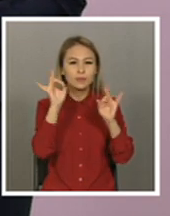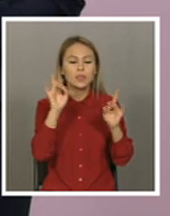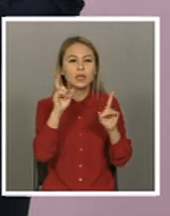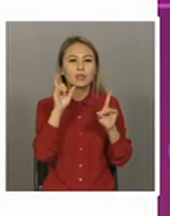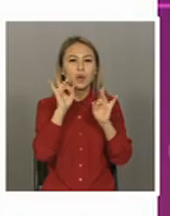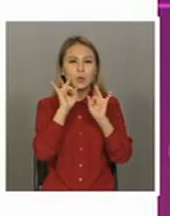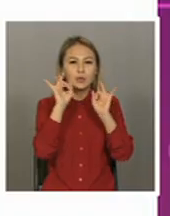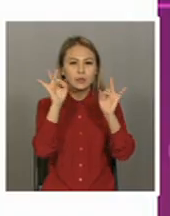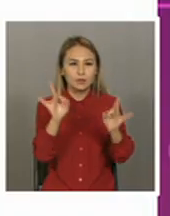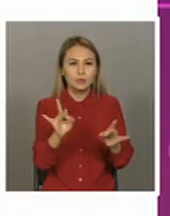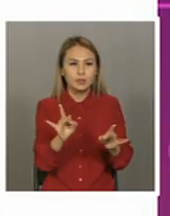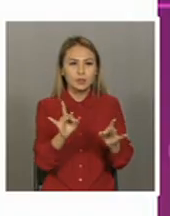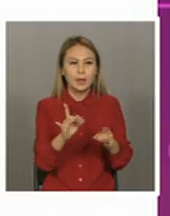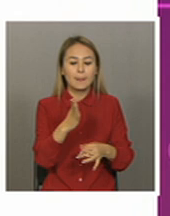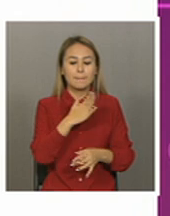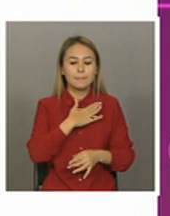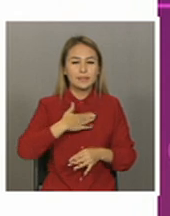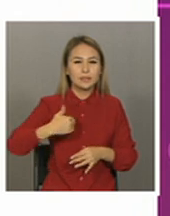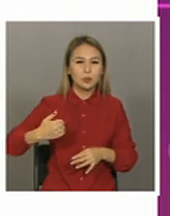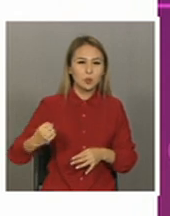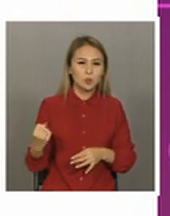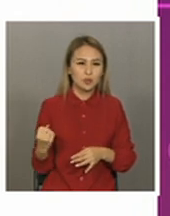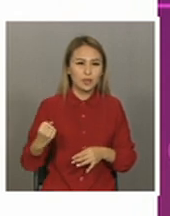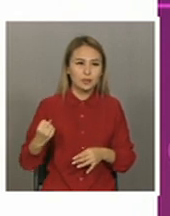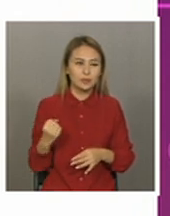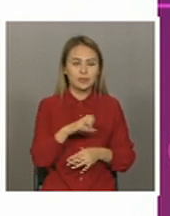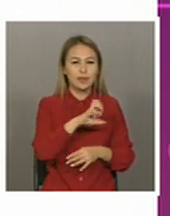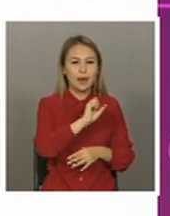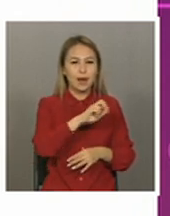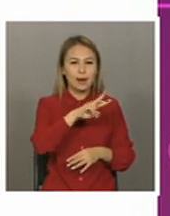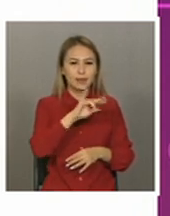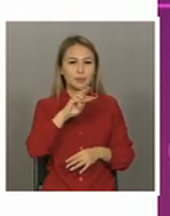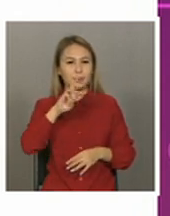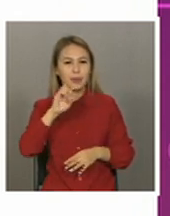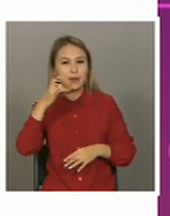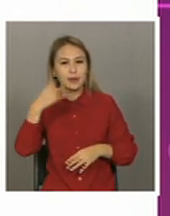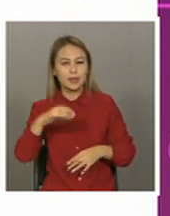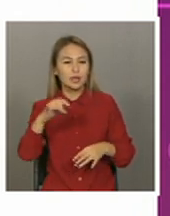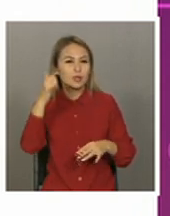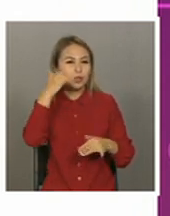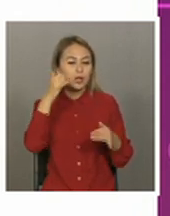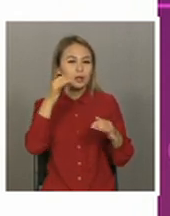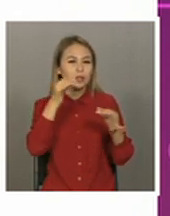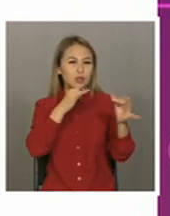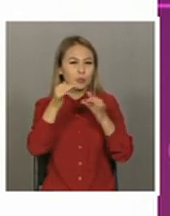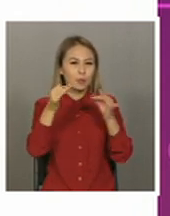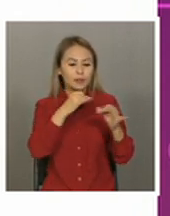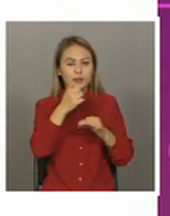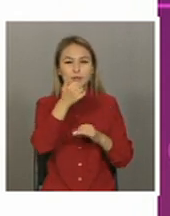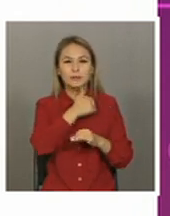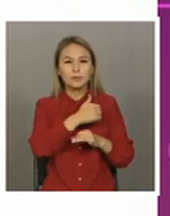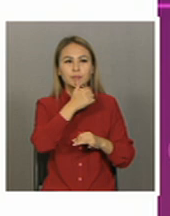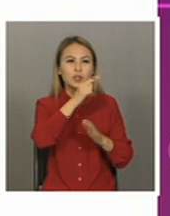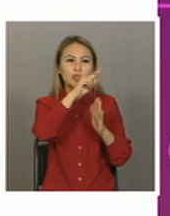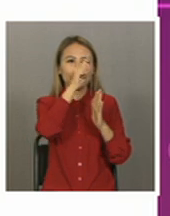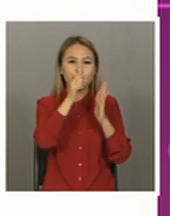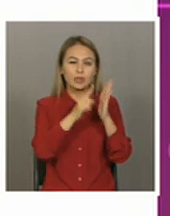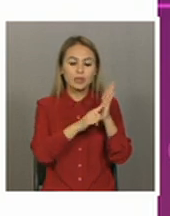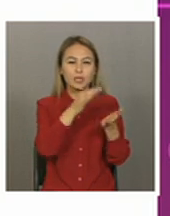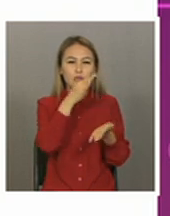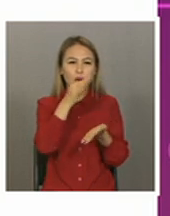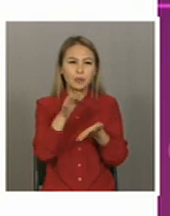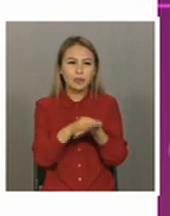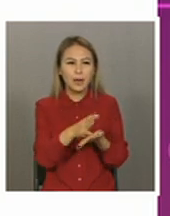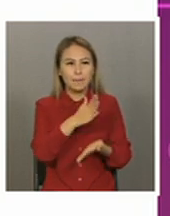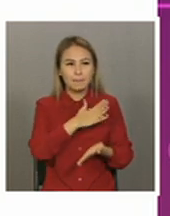екен. Біздің достарымыз Әли мен Мерейдің сұхбатын тыңдай отырып, сұрақтарына жауап берейік.